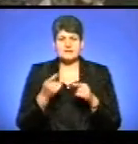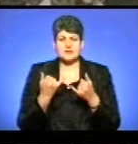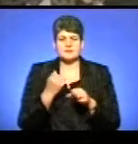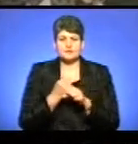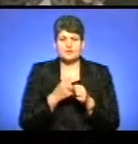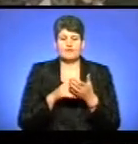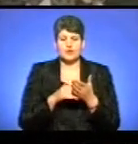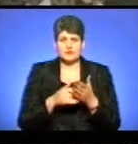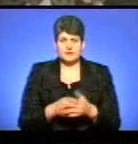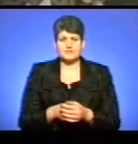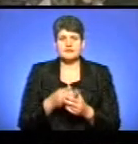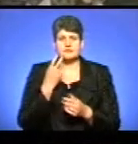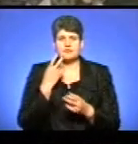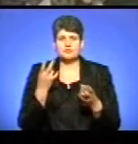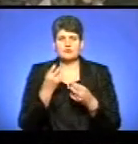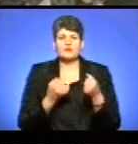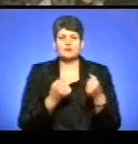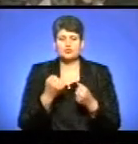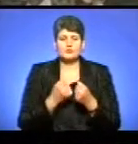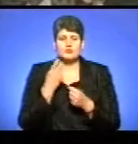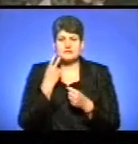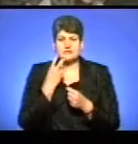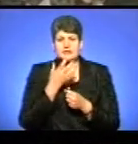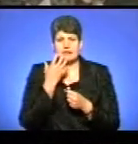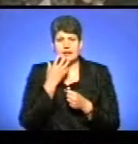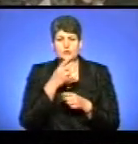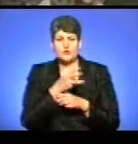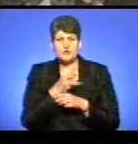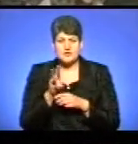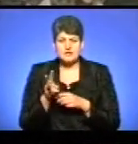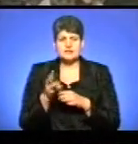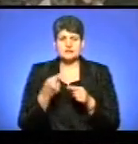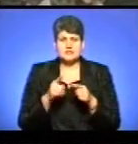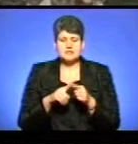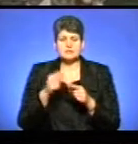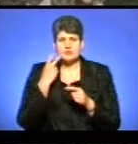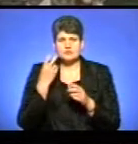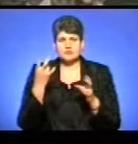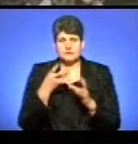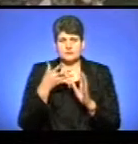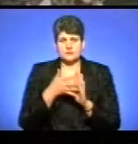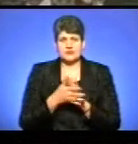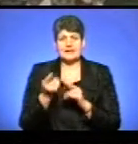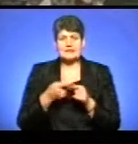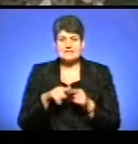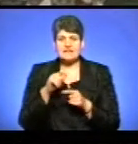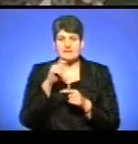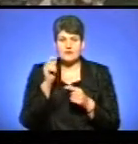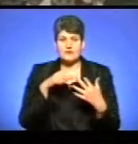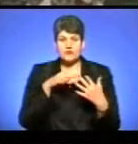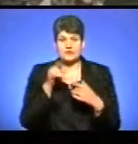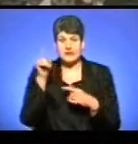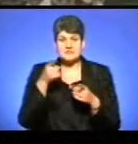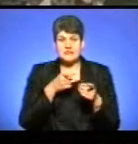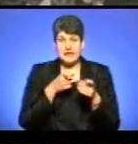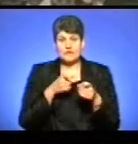завжди потрібно. Ну і завжди потрібні автомобілі, завжди. Тепловізори, автомобілі – це розхідний матеріал, треба розуміти. Це війна, фронт, там